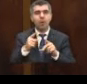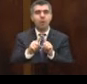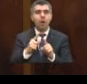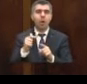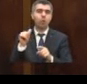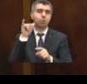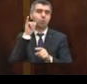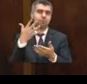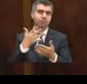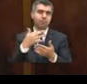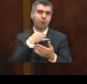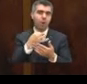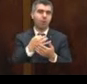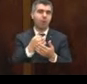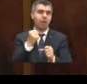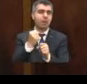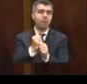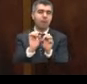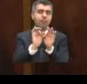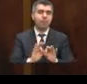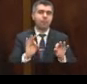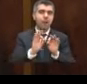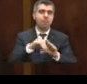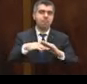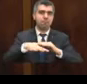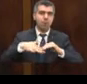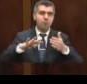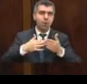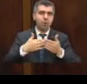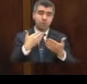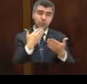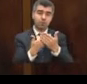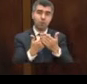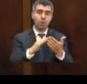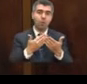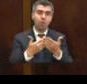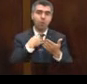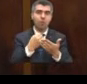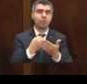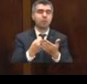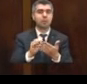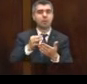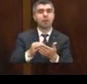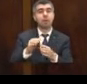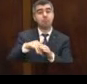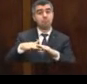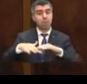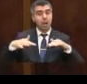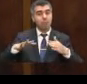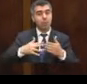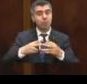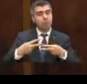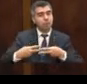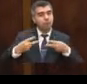كاذبة ومغرضة تفندها وتدحضها الوقائع والإحصائيات ومساهمات ممثل الأمة في إخراج العديد